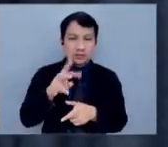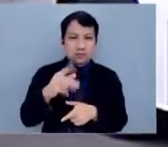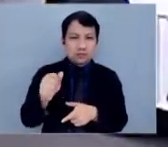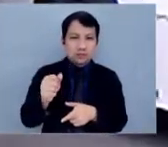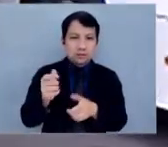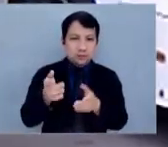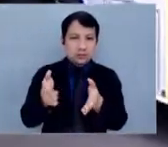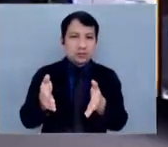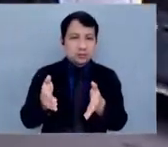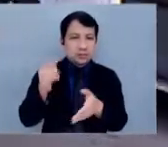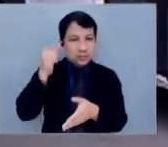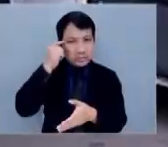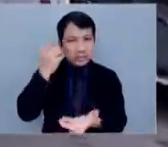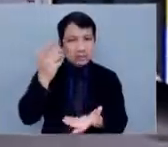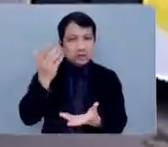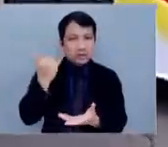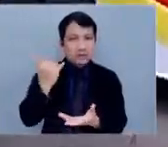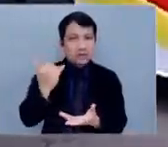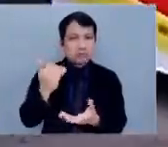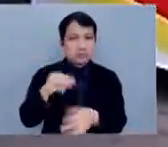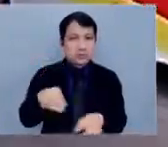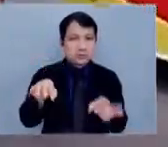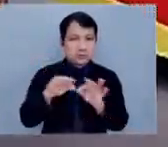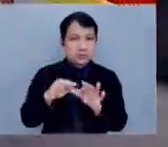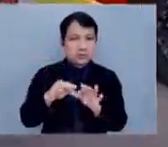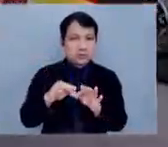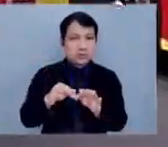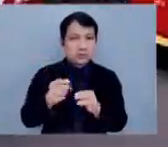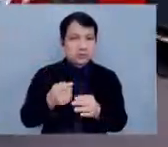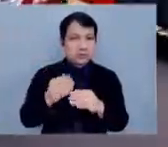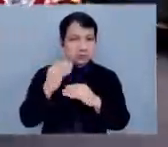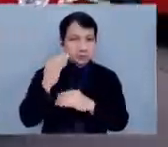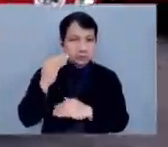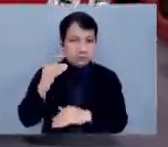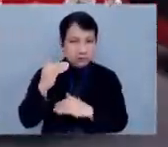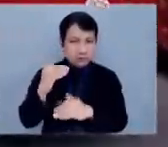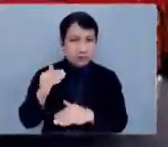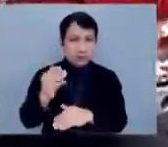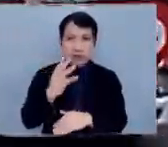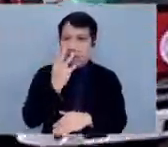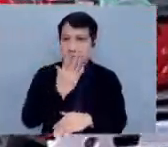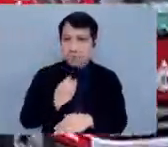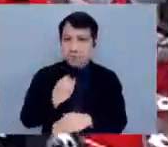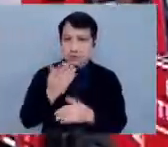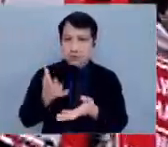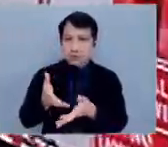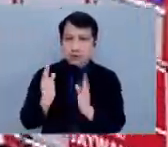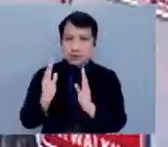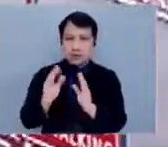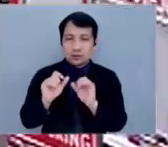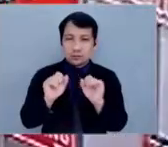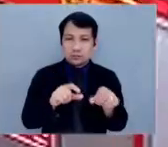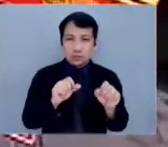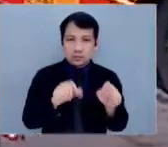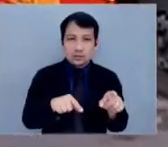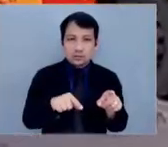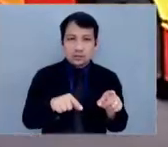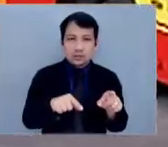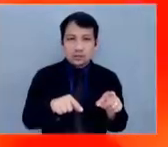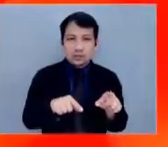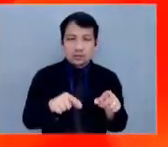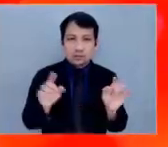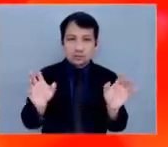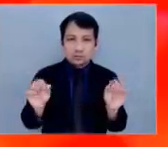Villanueva. Kaya mungkahin niya, dapat limitihan na rin kung kanino lang dapat binibenta ang ganitong uri ng mga signaling